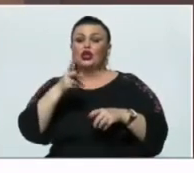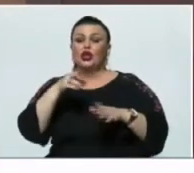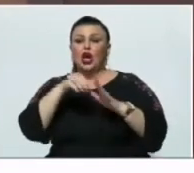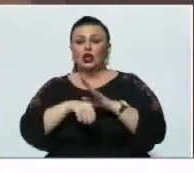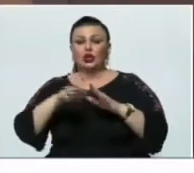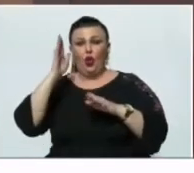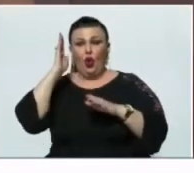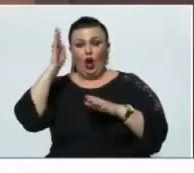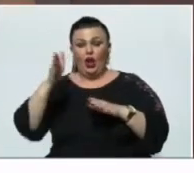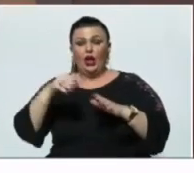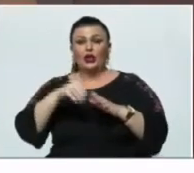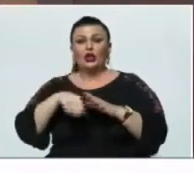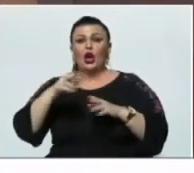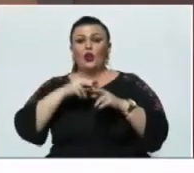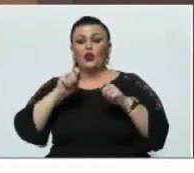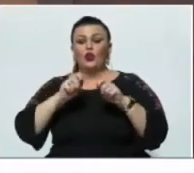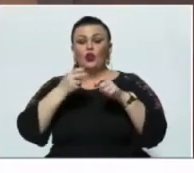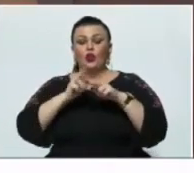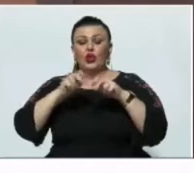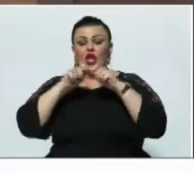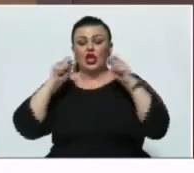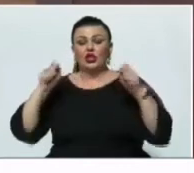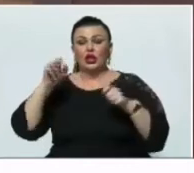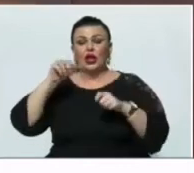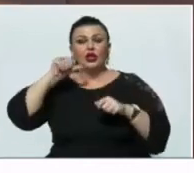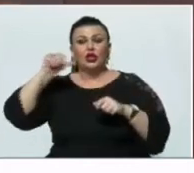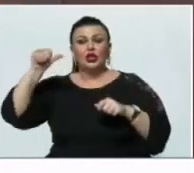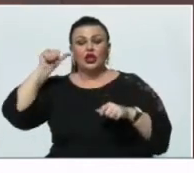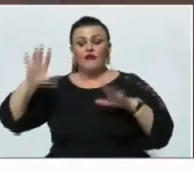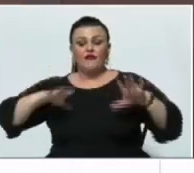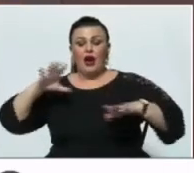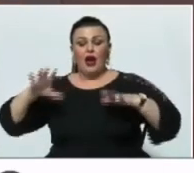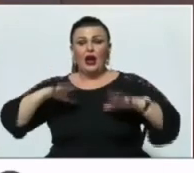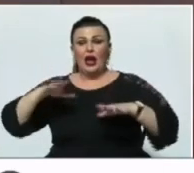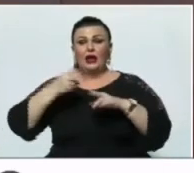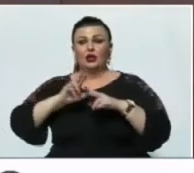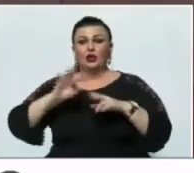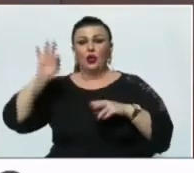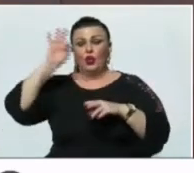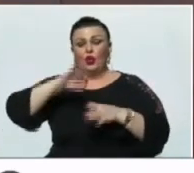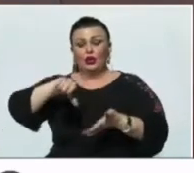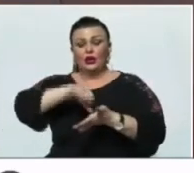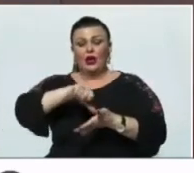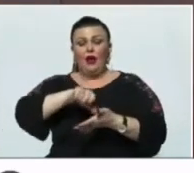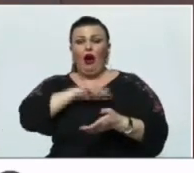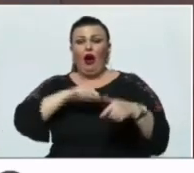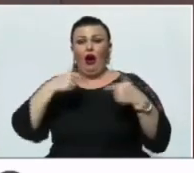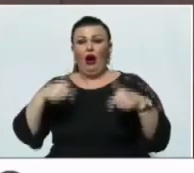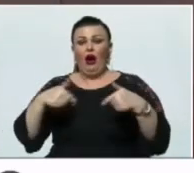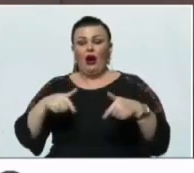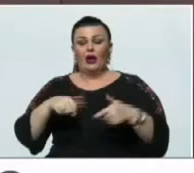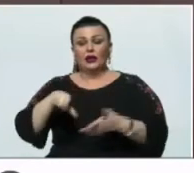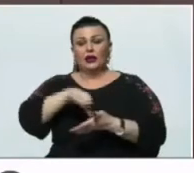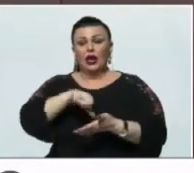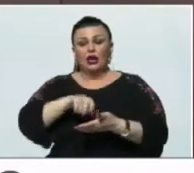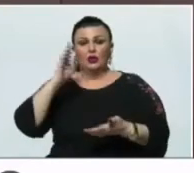Həmin təşkilatın keçən il ərzində olan fəaliyyəti barədə bir təqdimat xarakterli